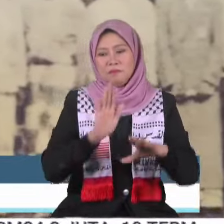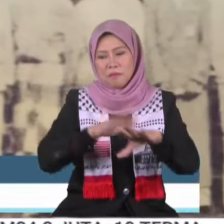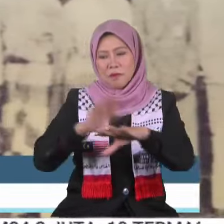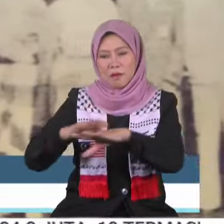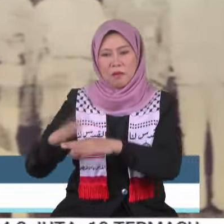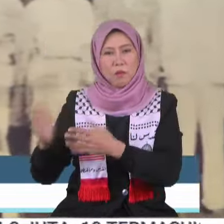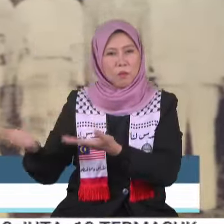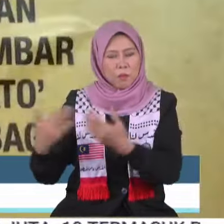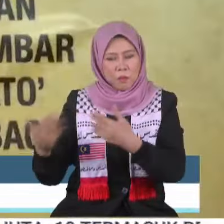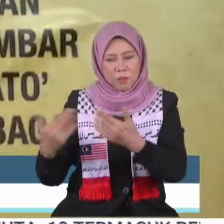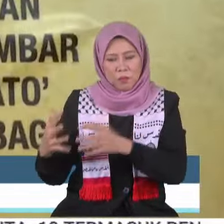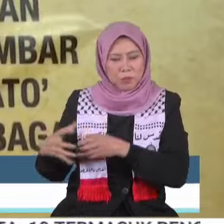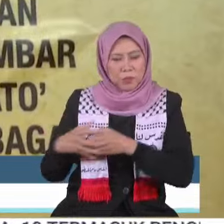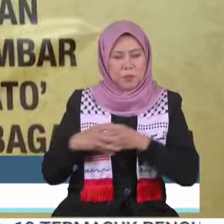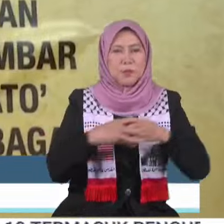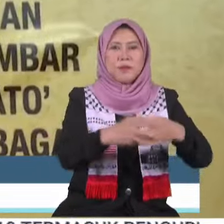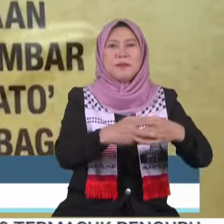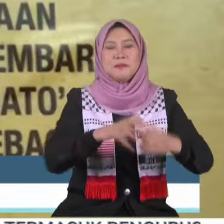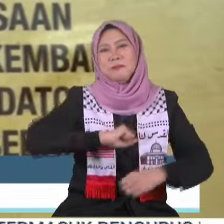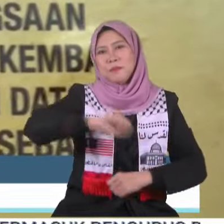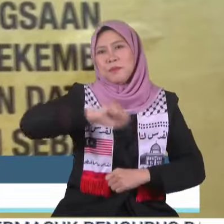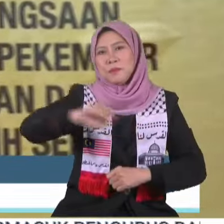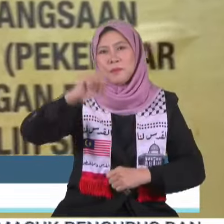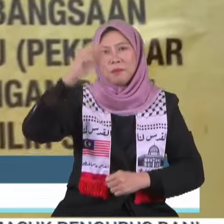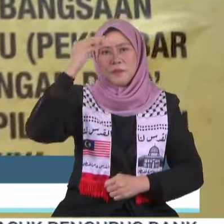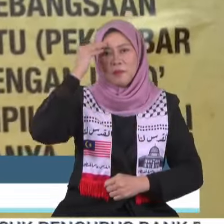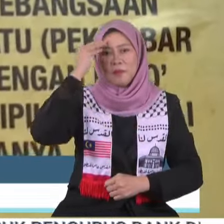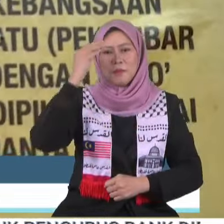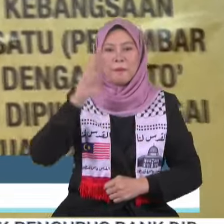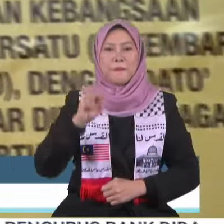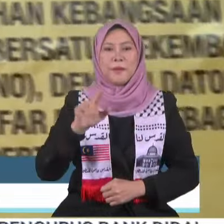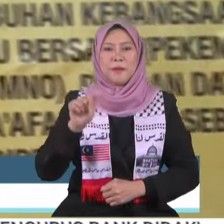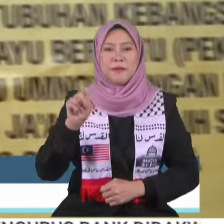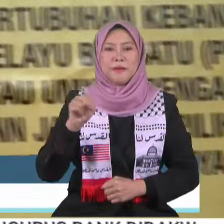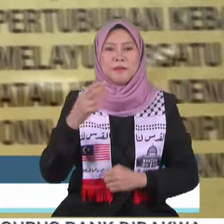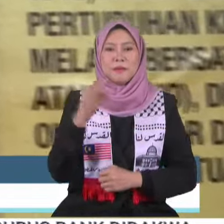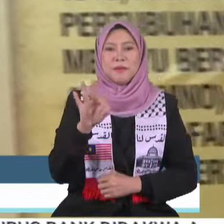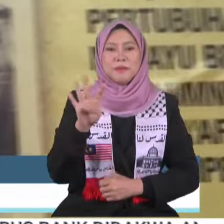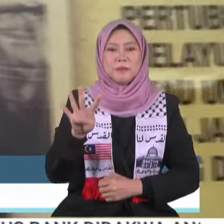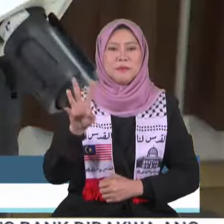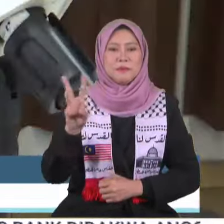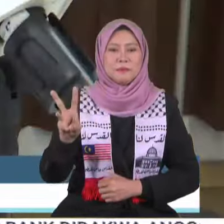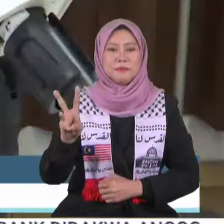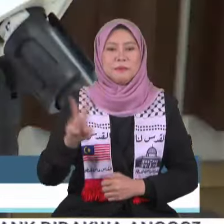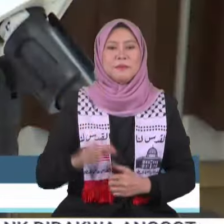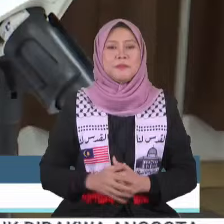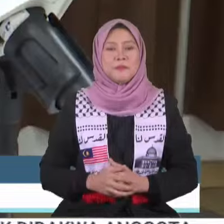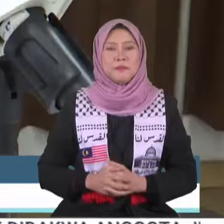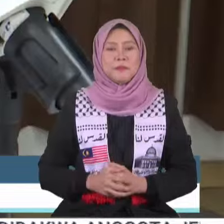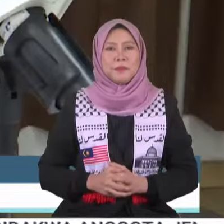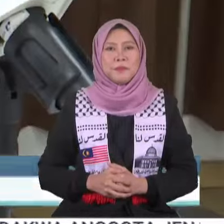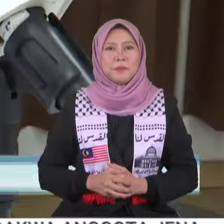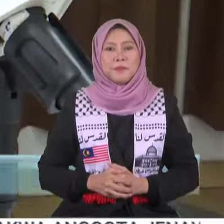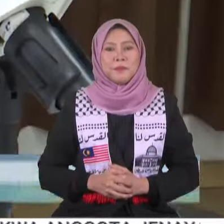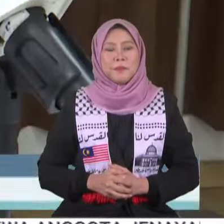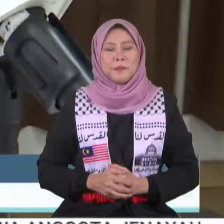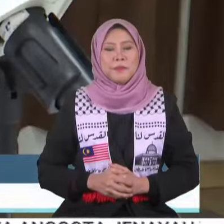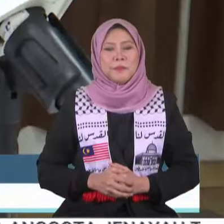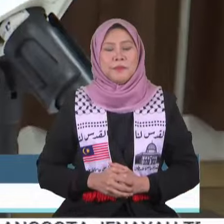ramai bangkit menentang Melayu Union pada 1946. Kita merasai